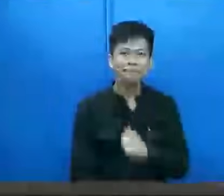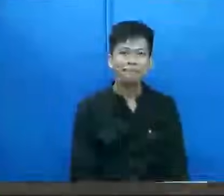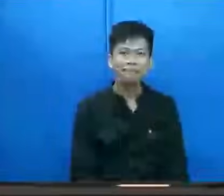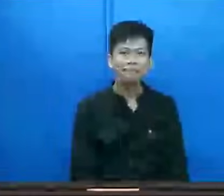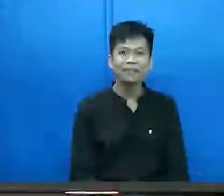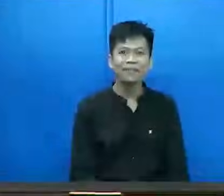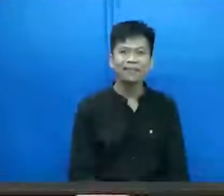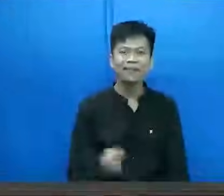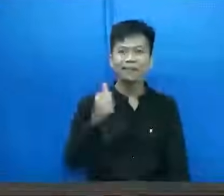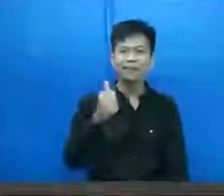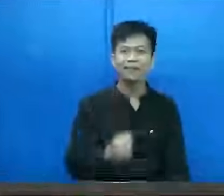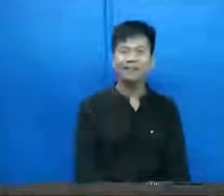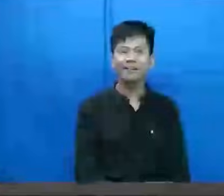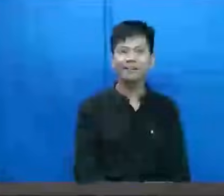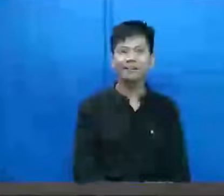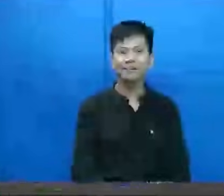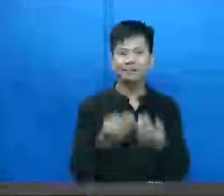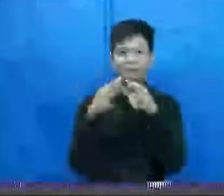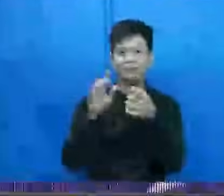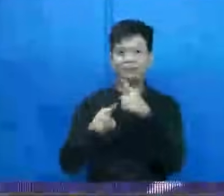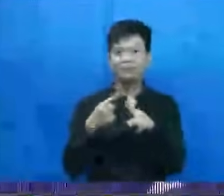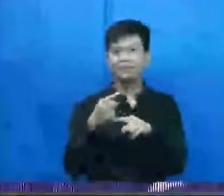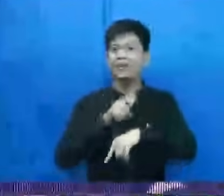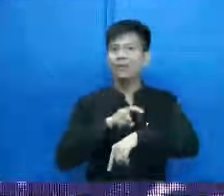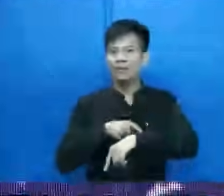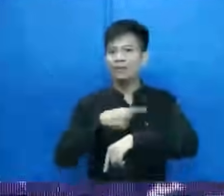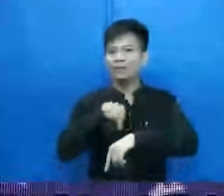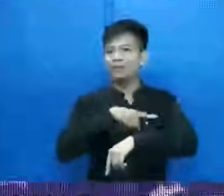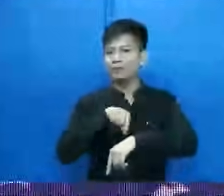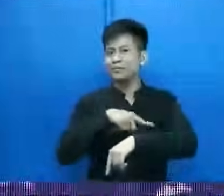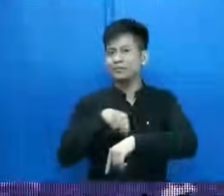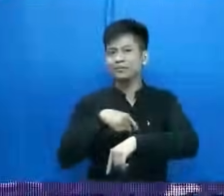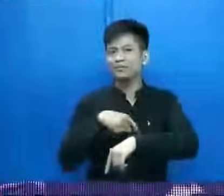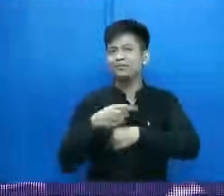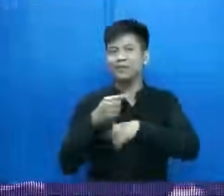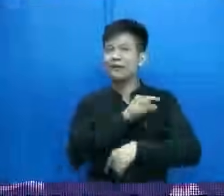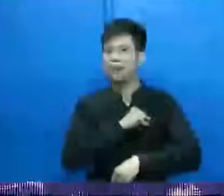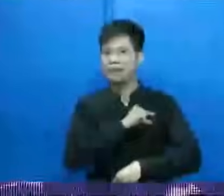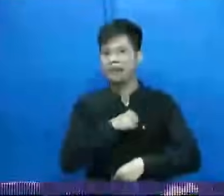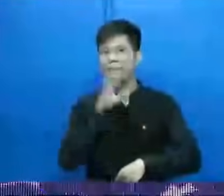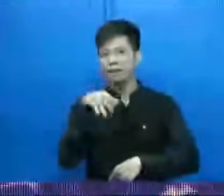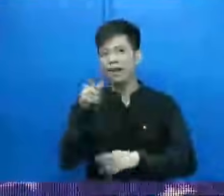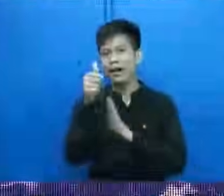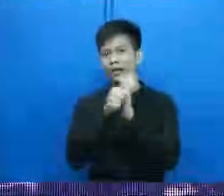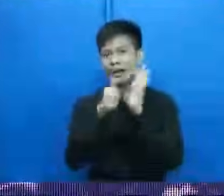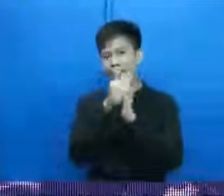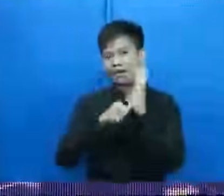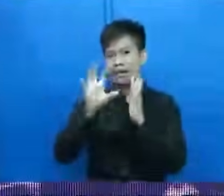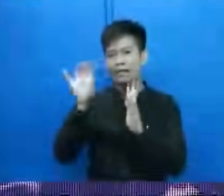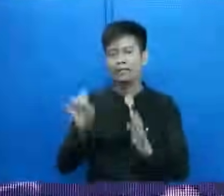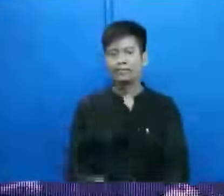Baik. Dah teman-teman, ini waktu kita berjalan. Ya, panitia juga masih ada acara-acara yang